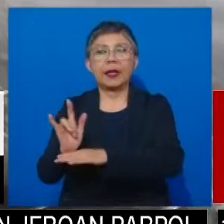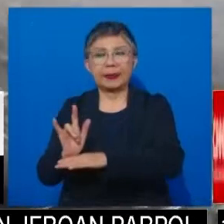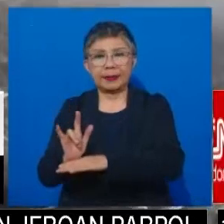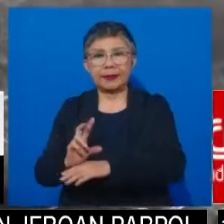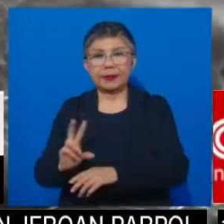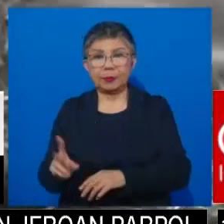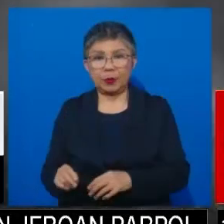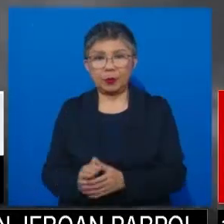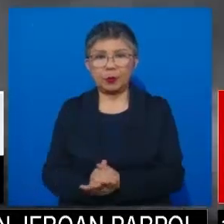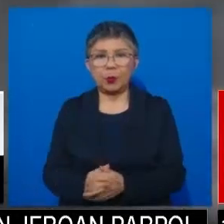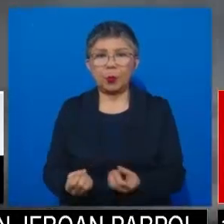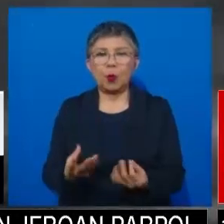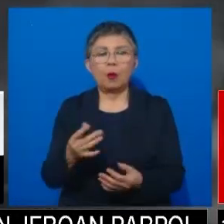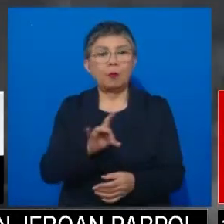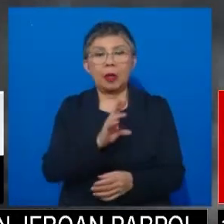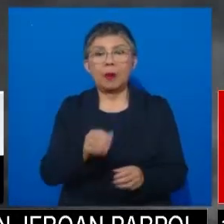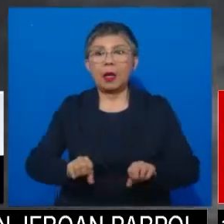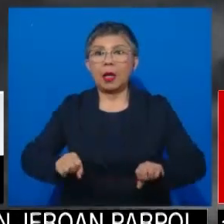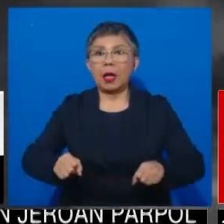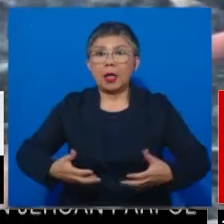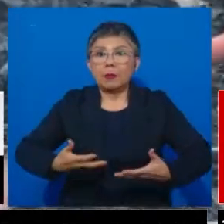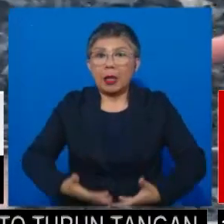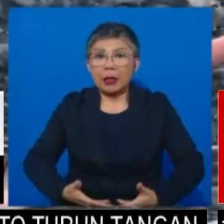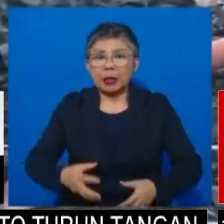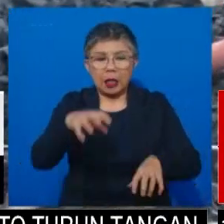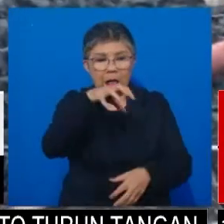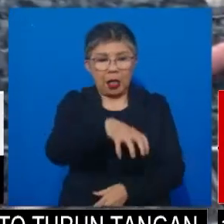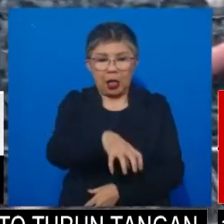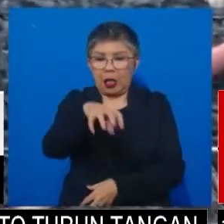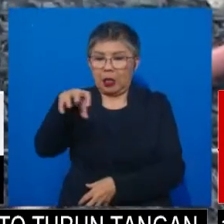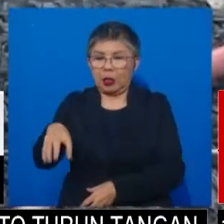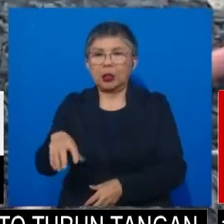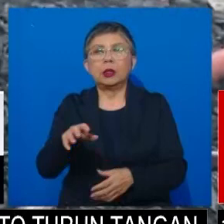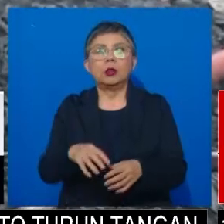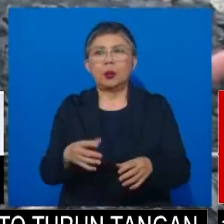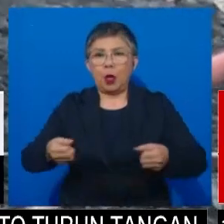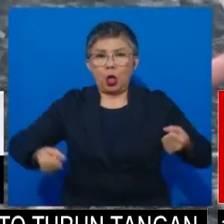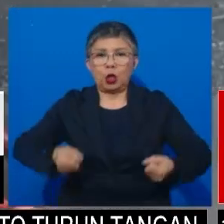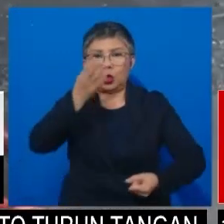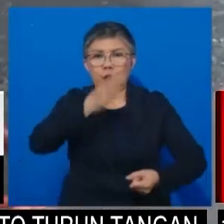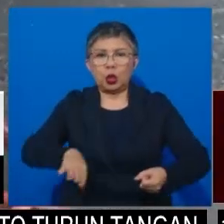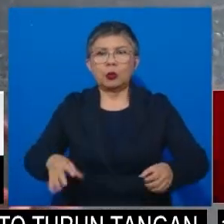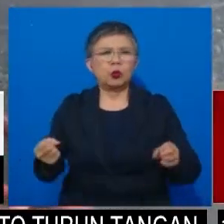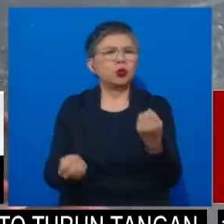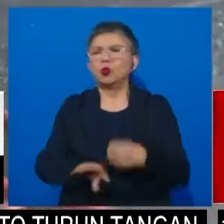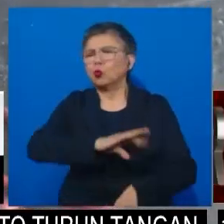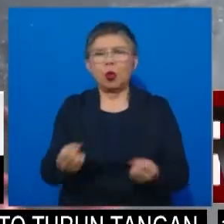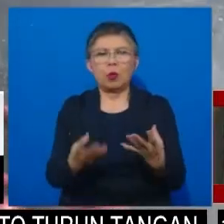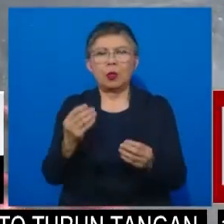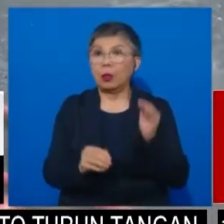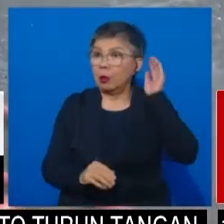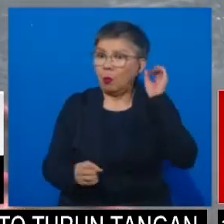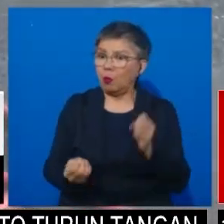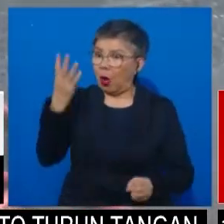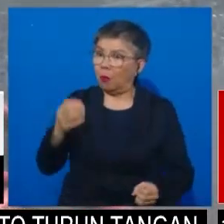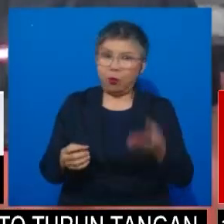Api yang membesar ikut membakar beberapa kendaraan alat berat forklift dan satu unit truk engkel. Sempat terdengar ledakan beberapa kali saat kebakaran